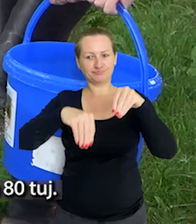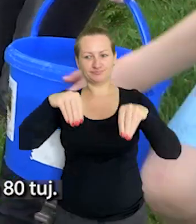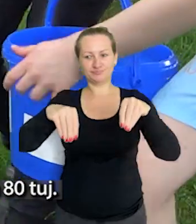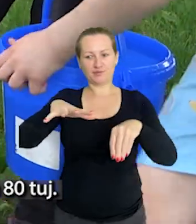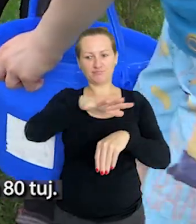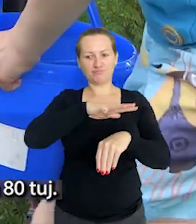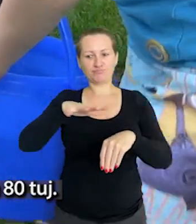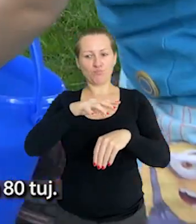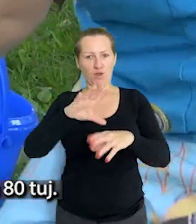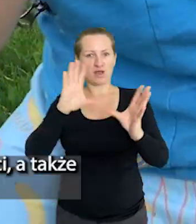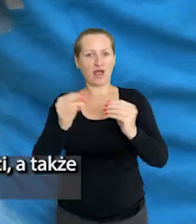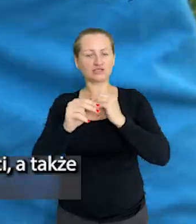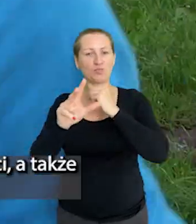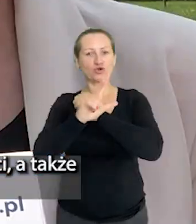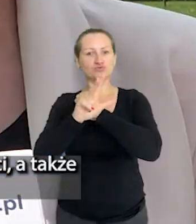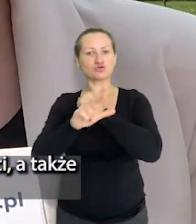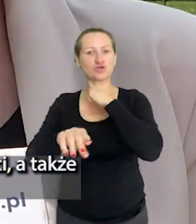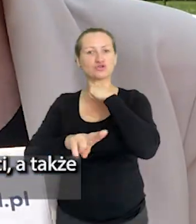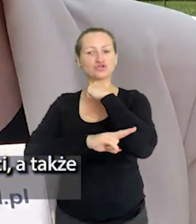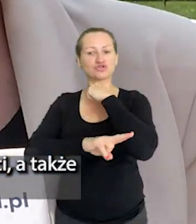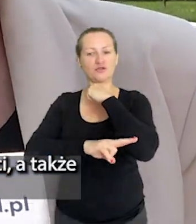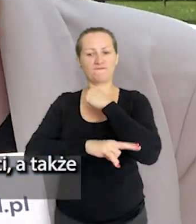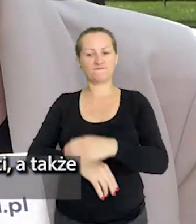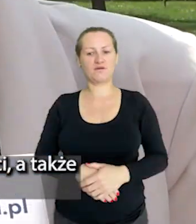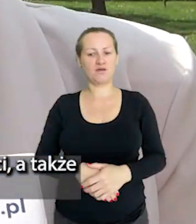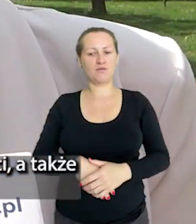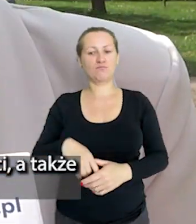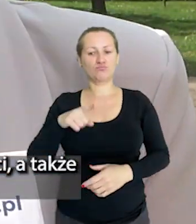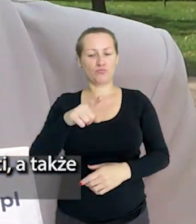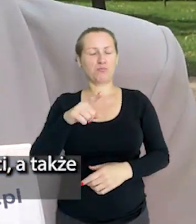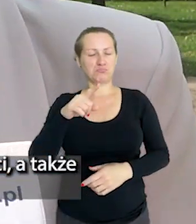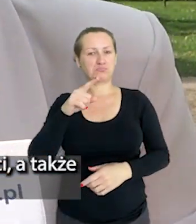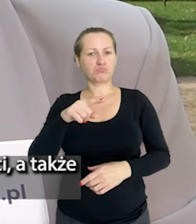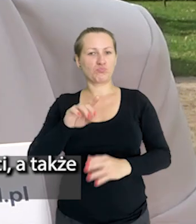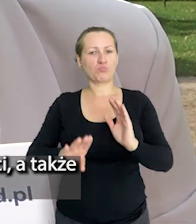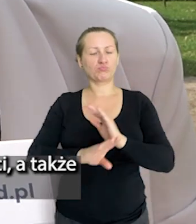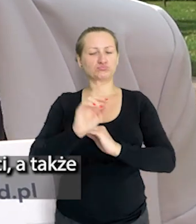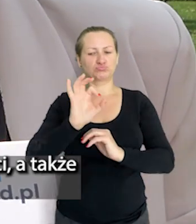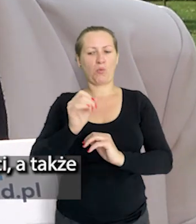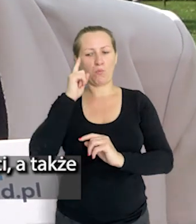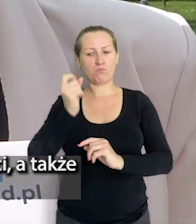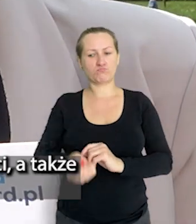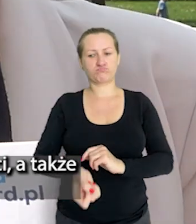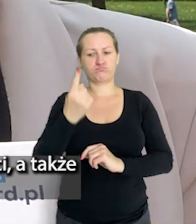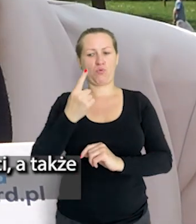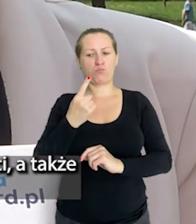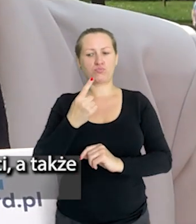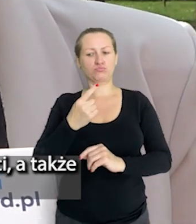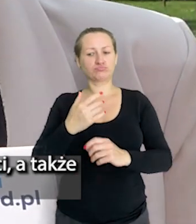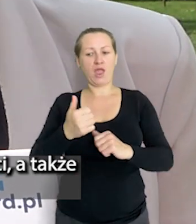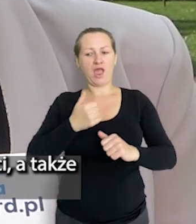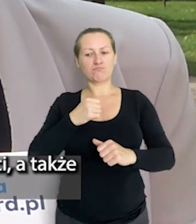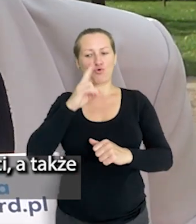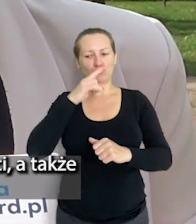przedszkolnym łącznie 80 tuj. Wydarzenie to okazało się świetnym pomysłem, gdyż zintegrowało rodziców, dzieci, a